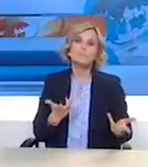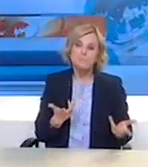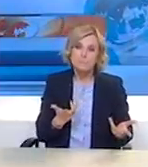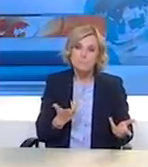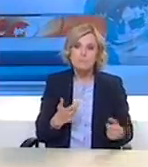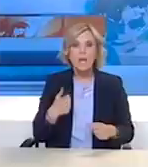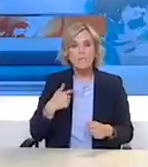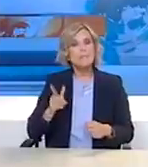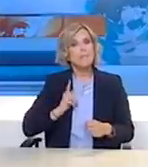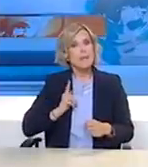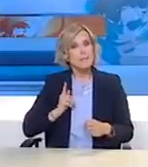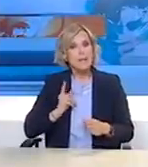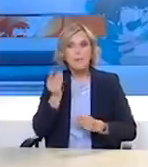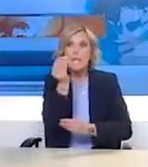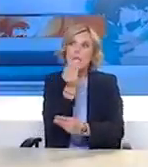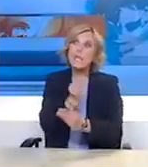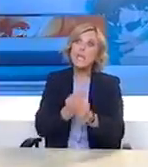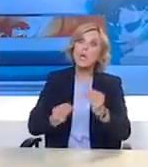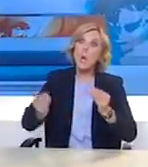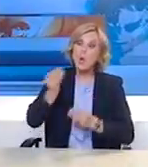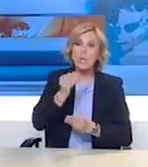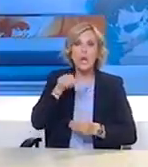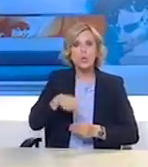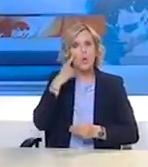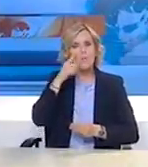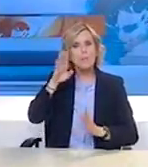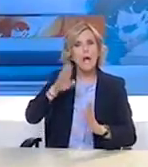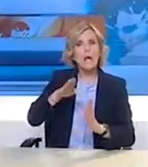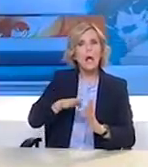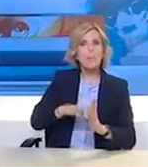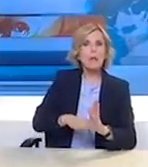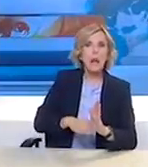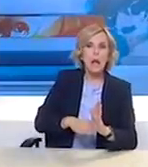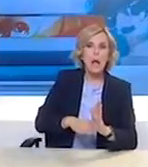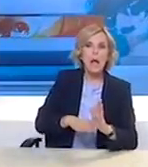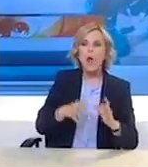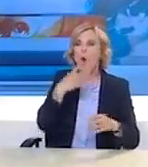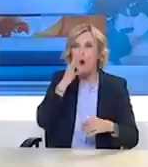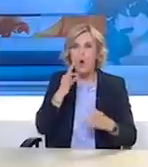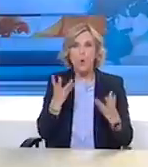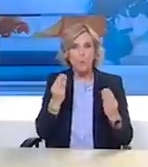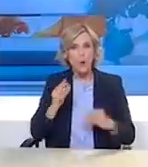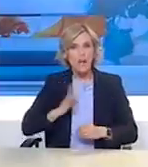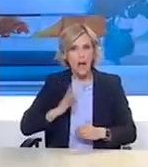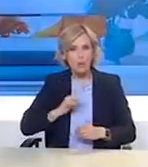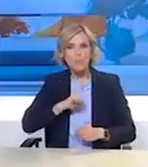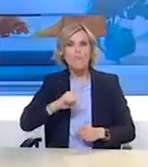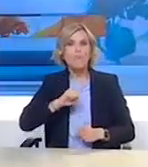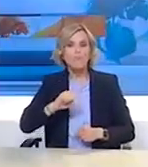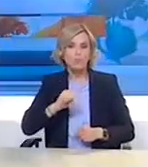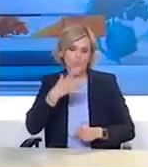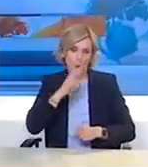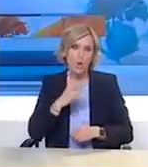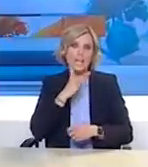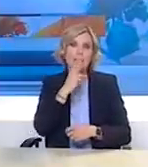αυτούς που περιμέναμε για λόγους που δεν κατανοούμε πλήρως. Μερικοί λένε ότι δεν καπνίζουν τόσο οι άνθρωποι γιατί φοβόνται ότι οι καπνιστές θα είναι περισσότερο ευπαθείς στον